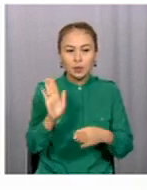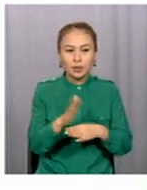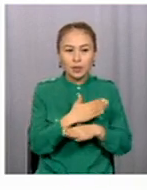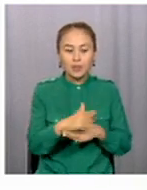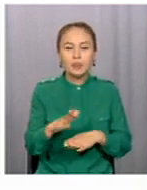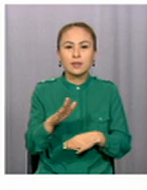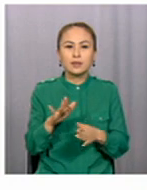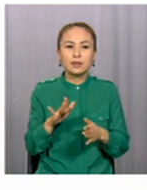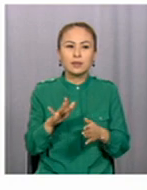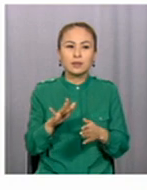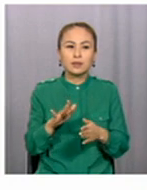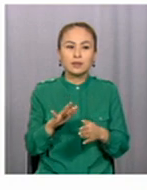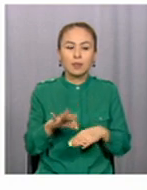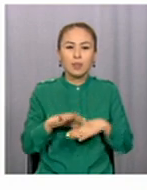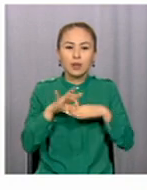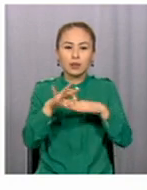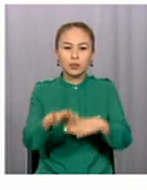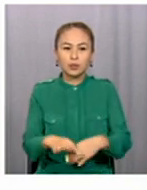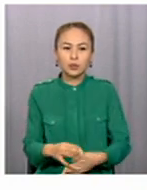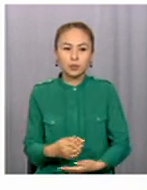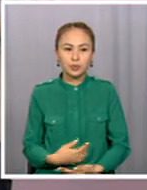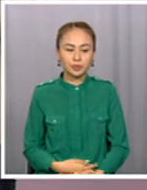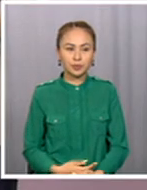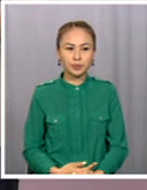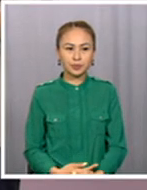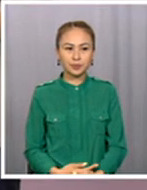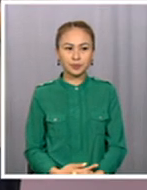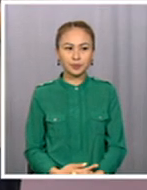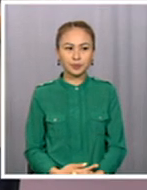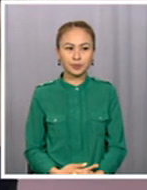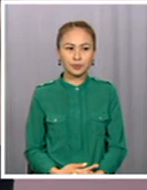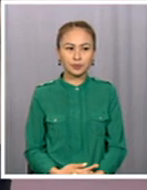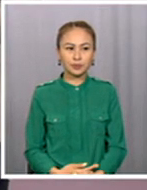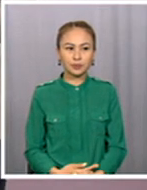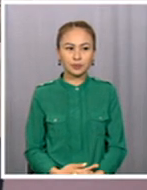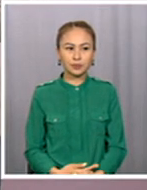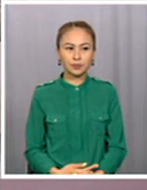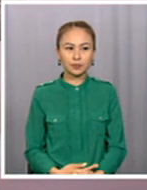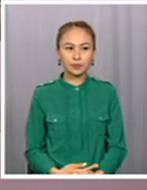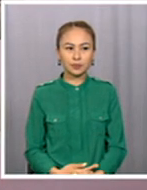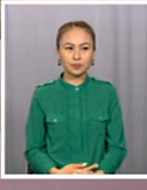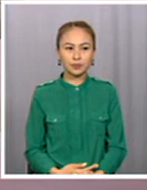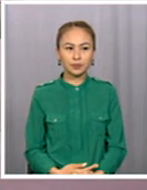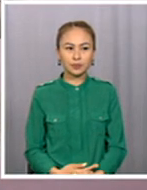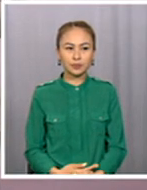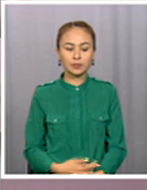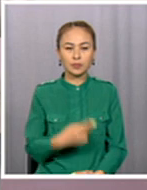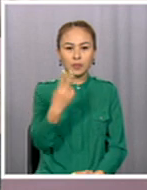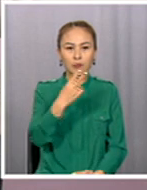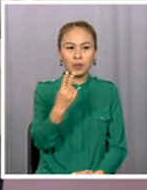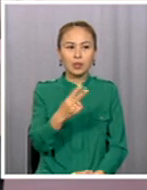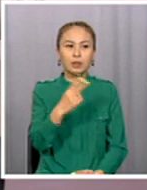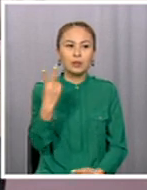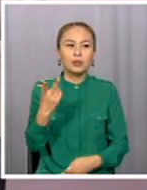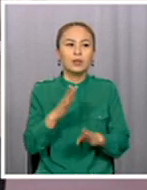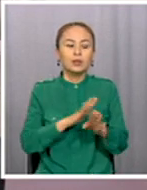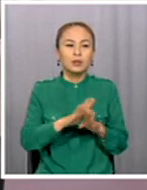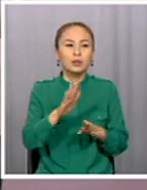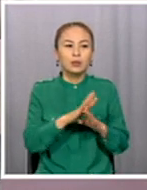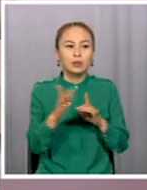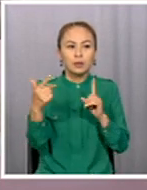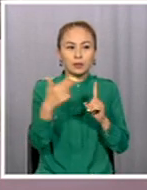серуенге, сапарға шығу екен. Келесі тапсырма. 23-ші жаттығу.